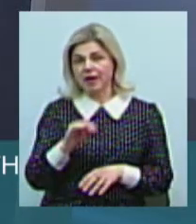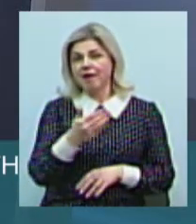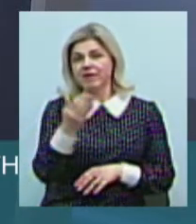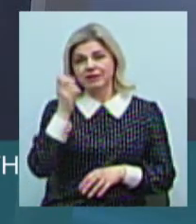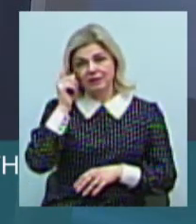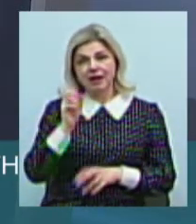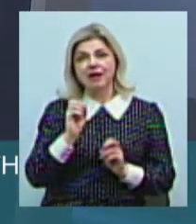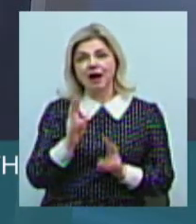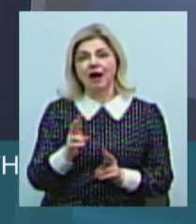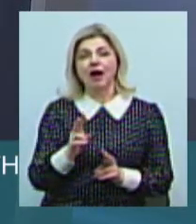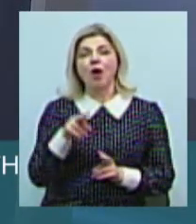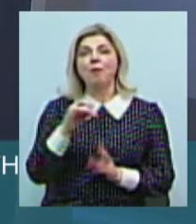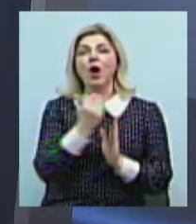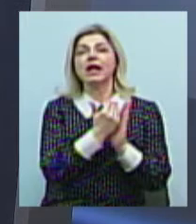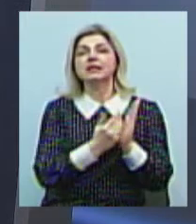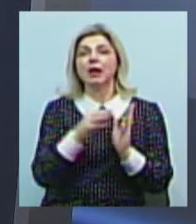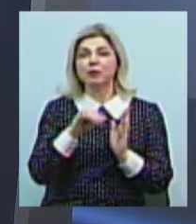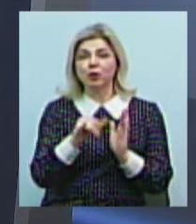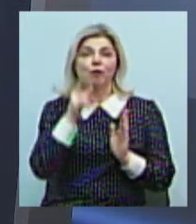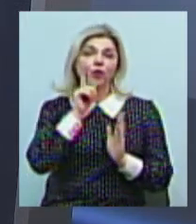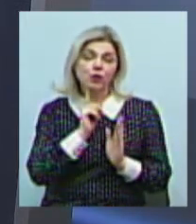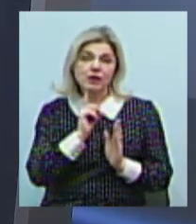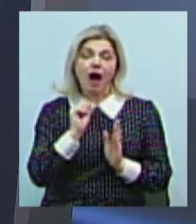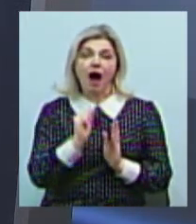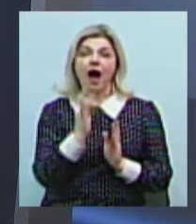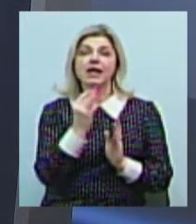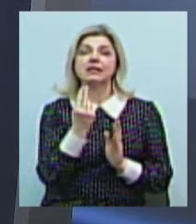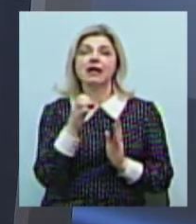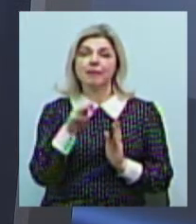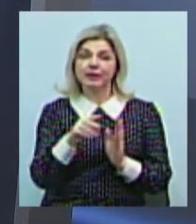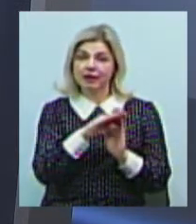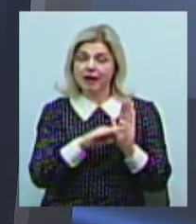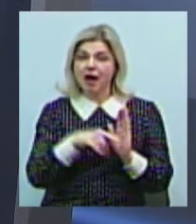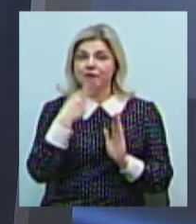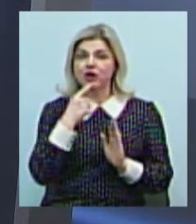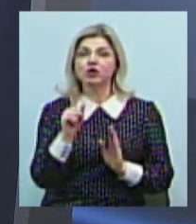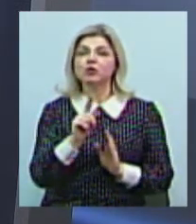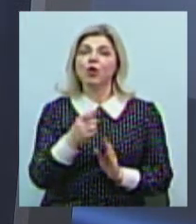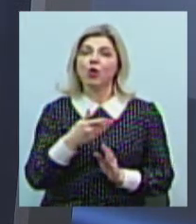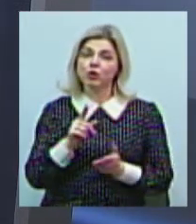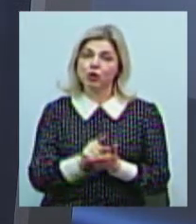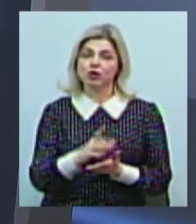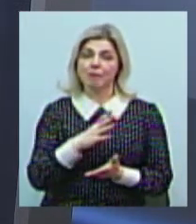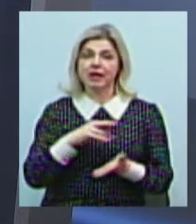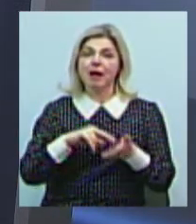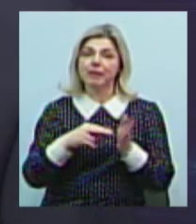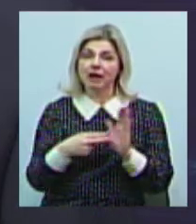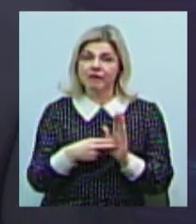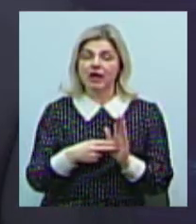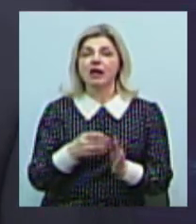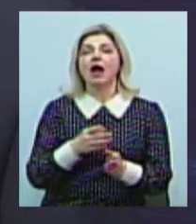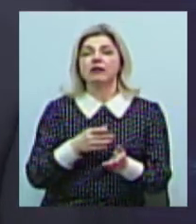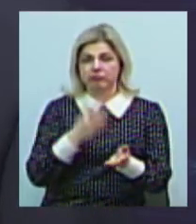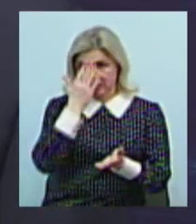если по рецепту, значит вкусно. А рецепт говорит о том, что у нас должно быть планирование изначально нацелено на результат,